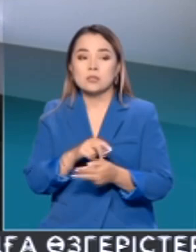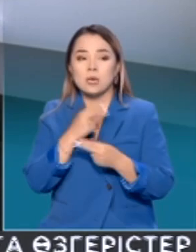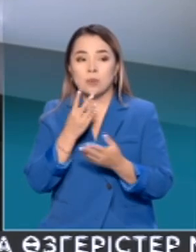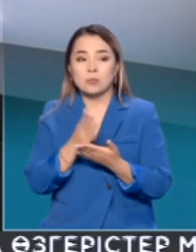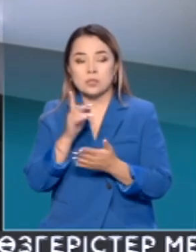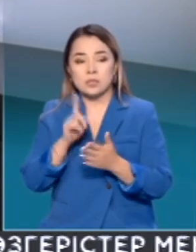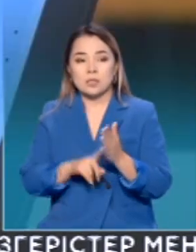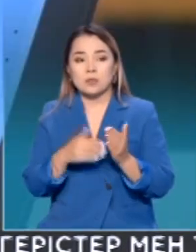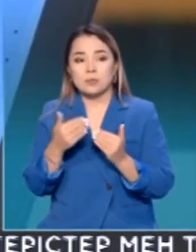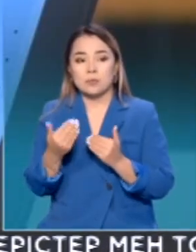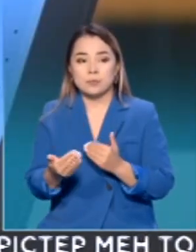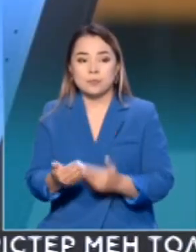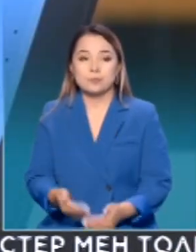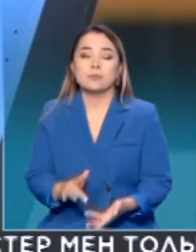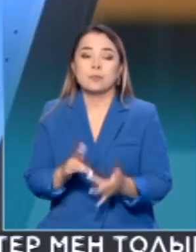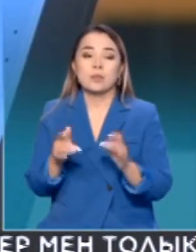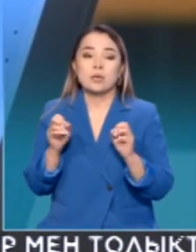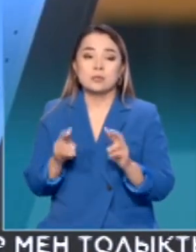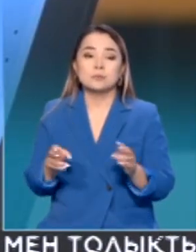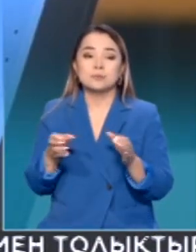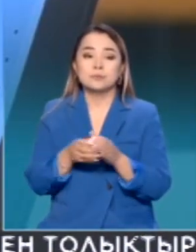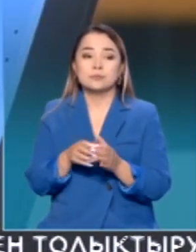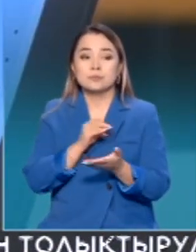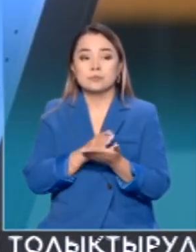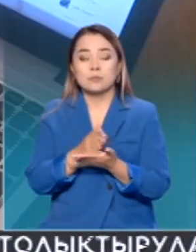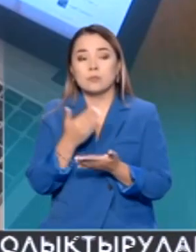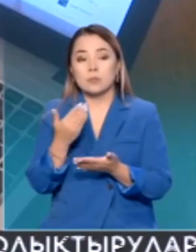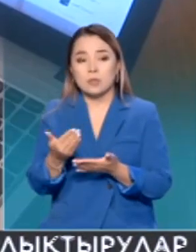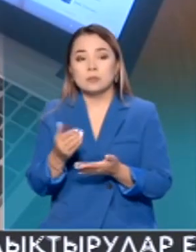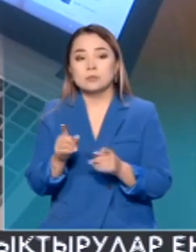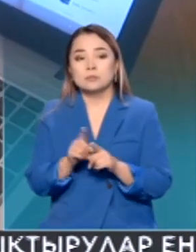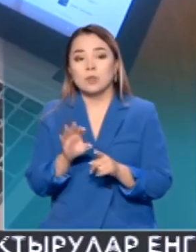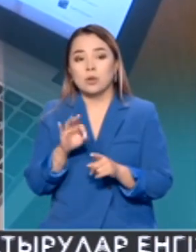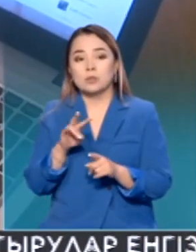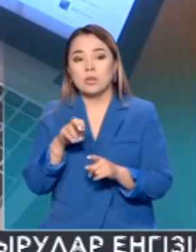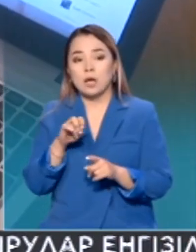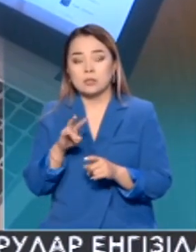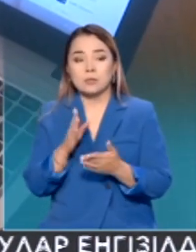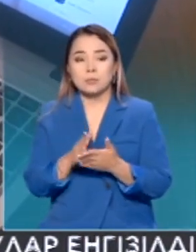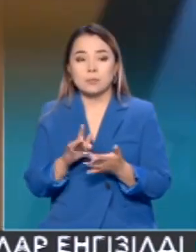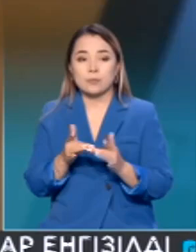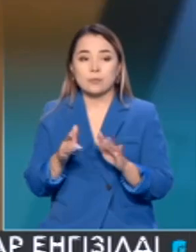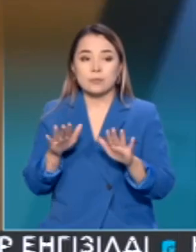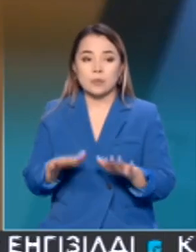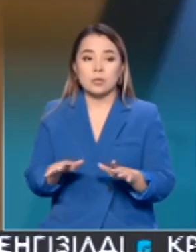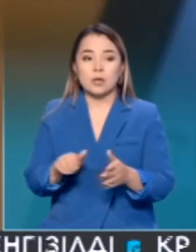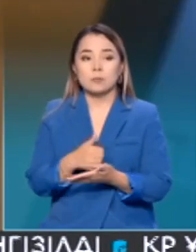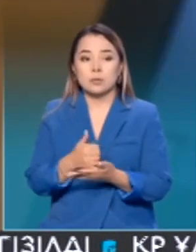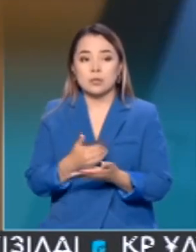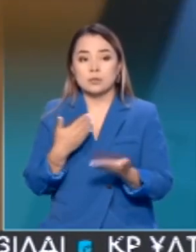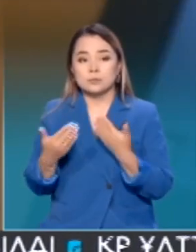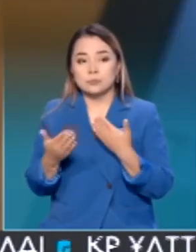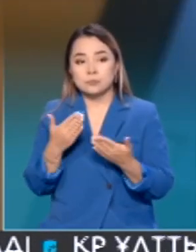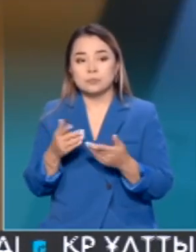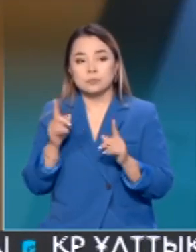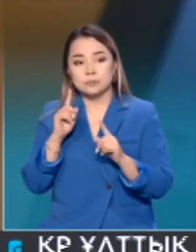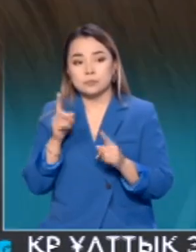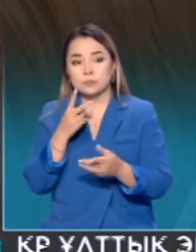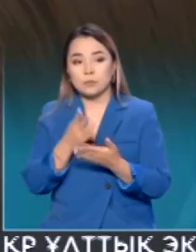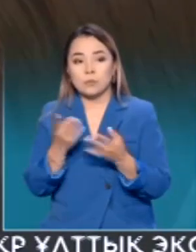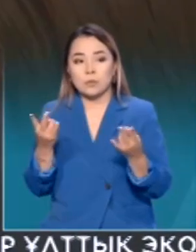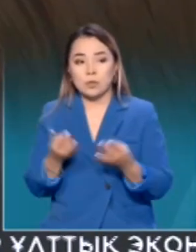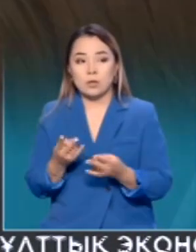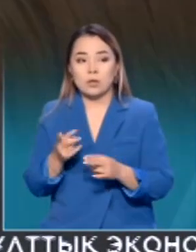тигізеді деп сенемін. Әлеуметтік желілердің қызметін бақылау үшін алдымен онлайн платформалардың басшылығымен тығыз қарым-қатынас орнату қажет.